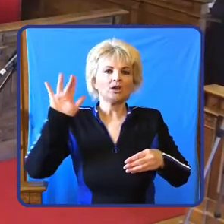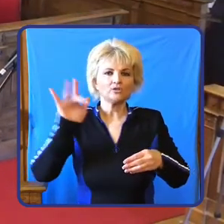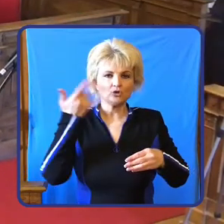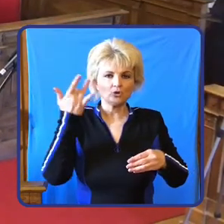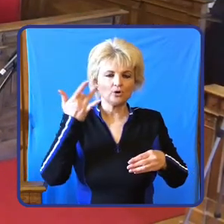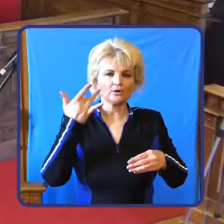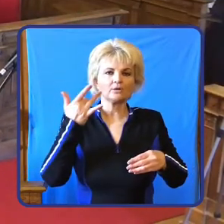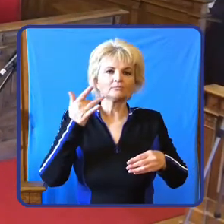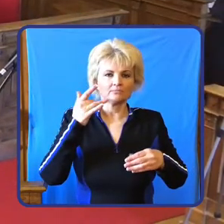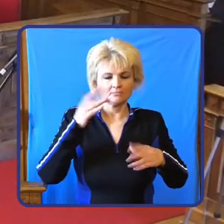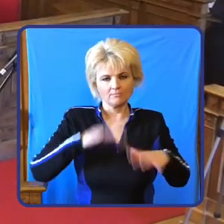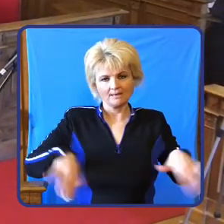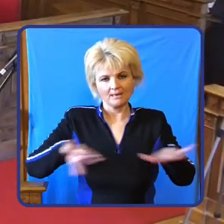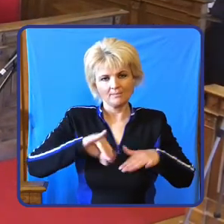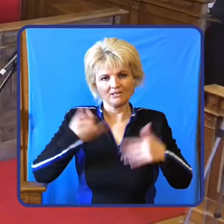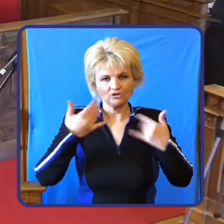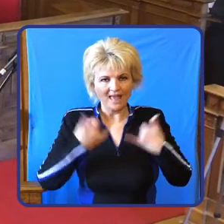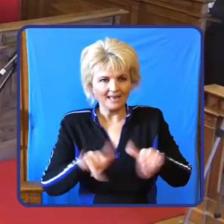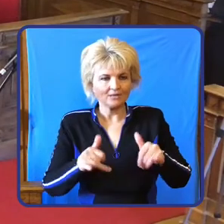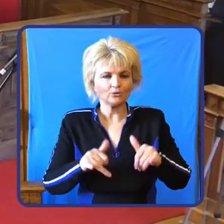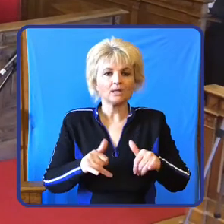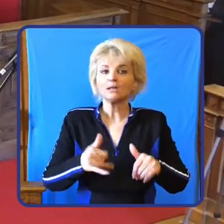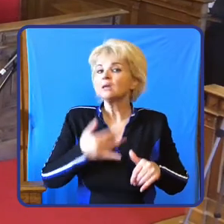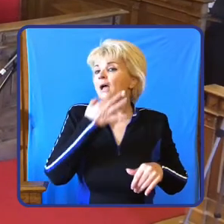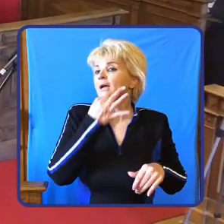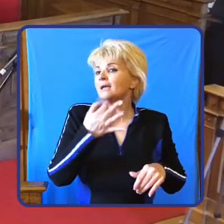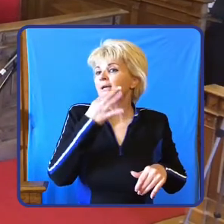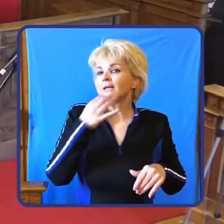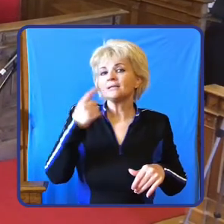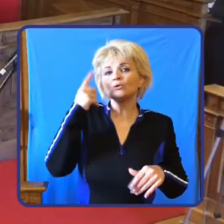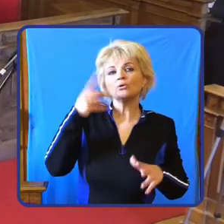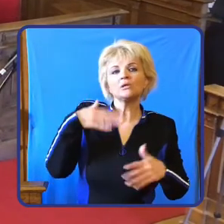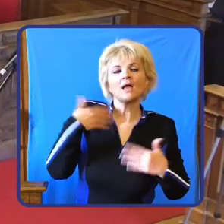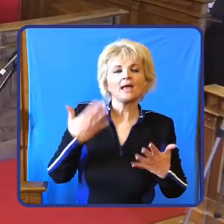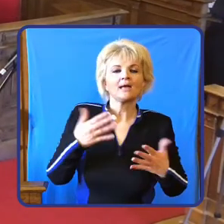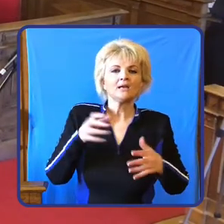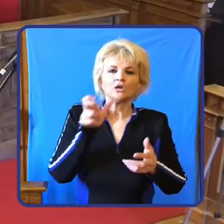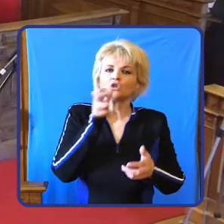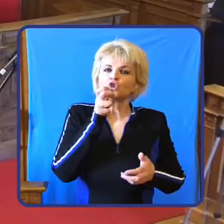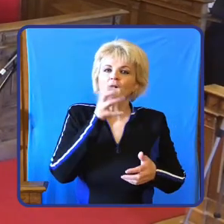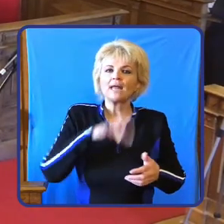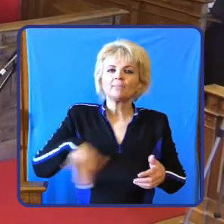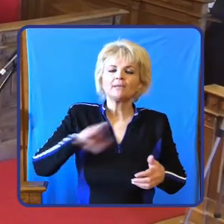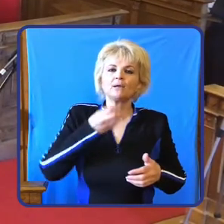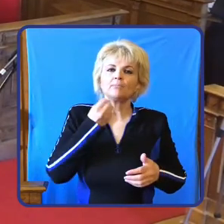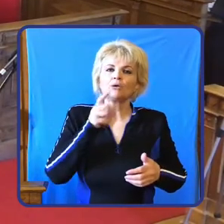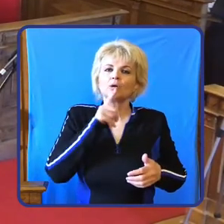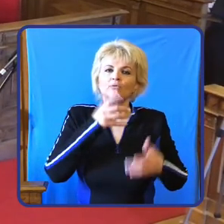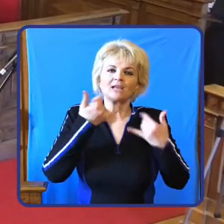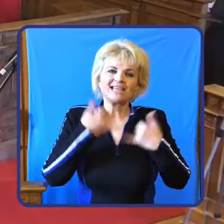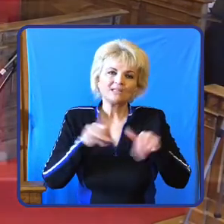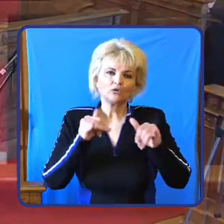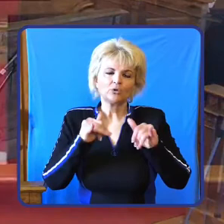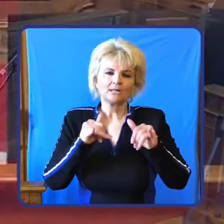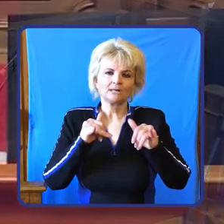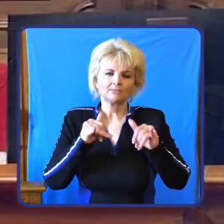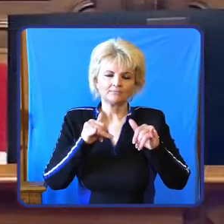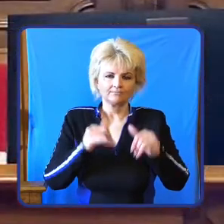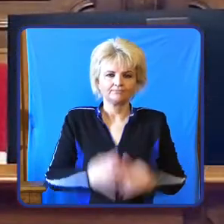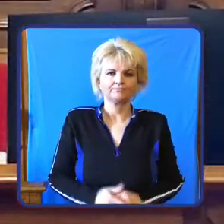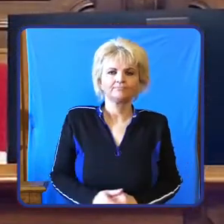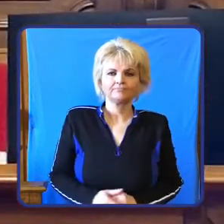el, és azt szeretném kérdezni alpolgármester úrtól, hogy van-e valami információ, hogy Csongrád megyében mikor indul ez el, mikor érinti a vásárló lakosokat.